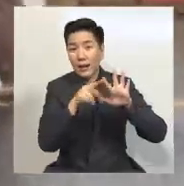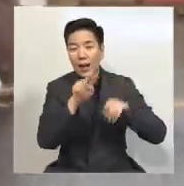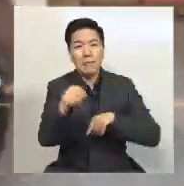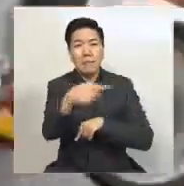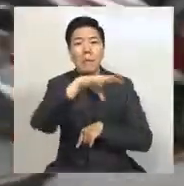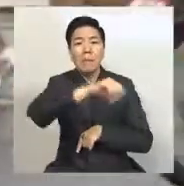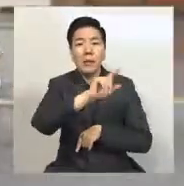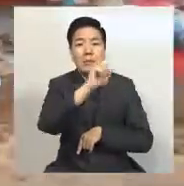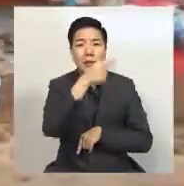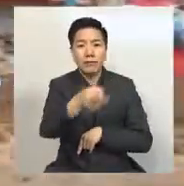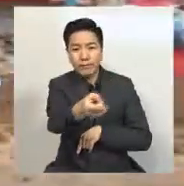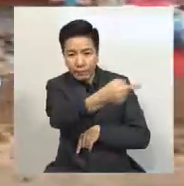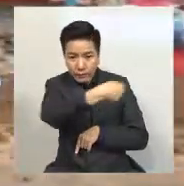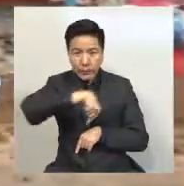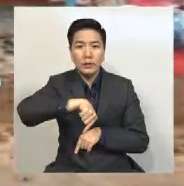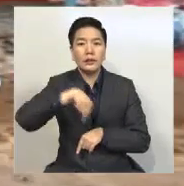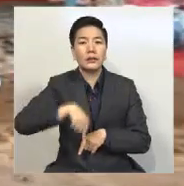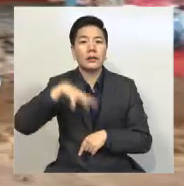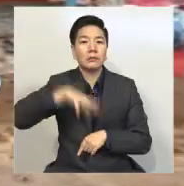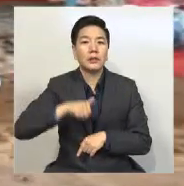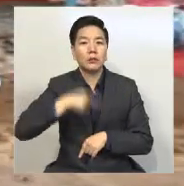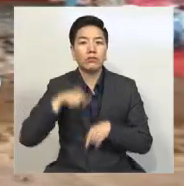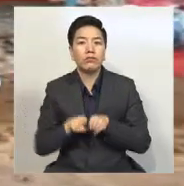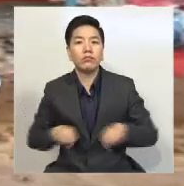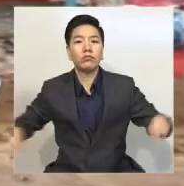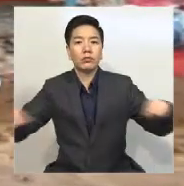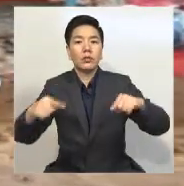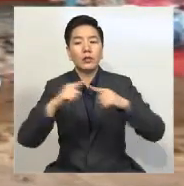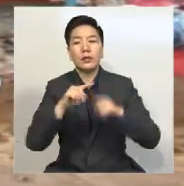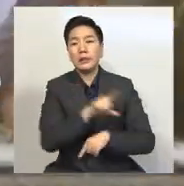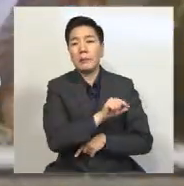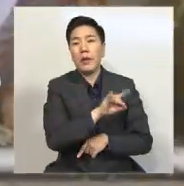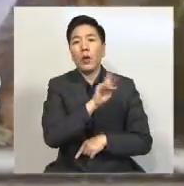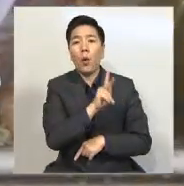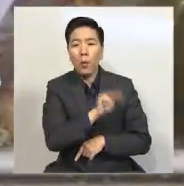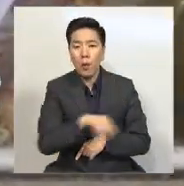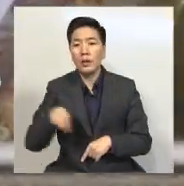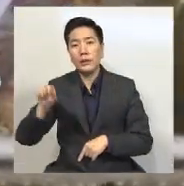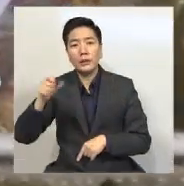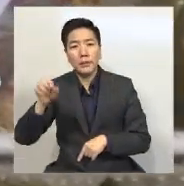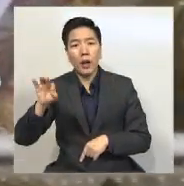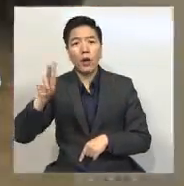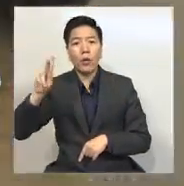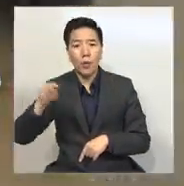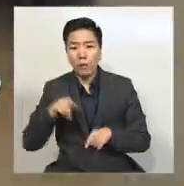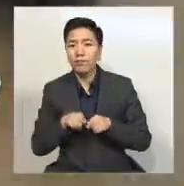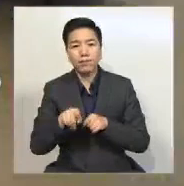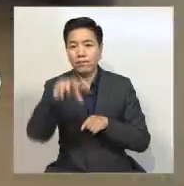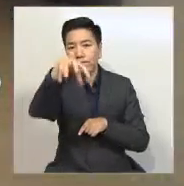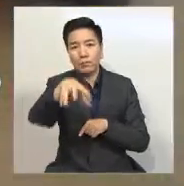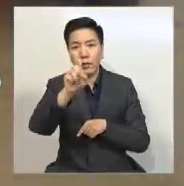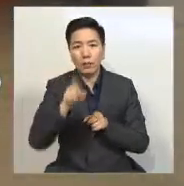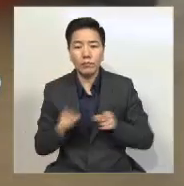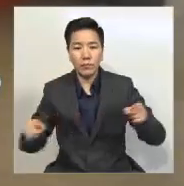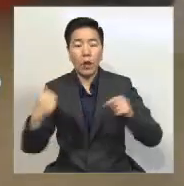มืองใหม่ลัดเข้าสู่อำเภอตันสุมและวกกลับเข้าสู่ตัวเมืองอุบลราชธานีระยะทาง28กิโลเมตรแทนส่วนรถประจำทางระหว่างเส้นทางนี้นะครับท